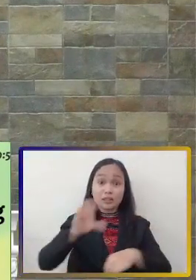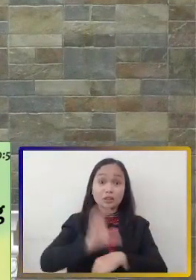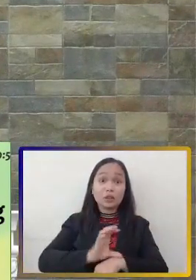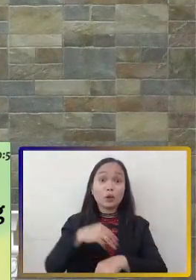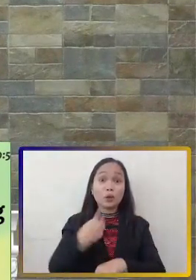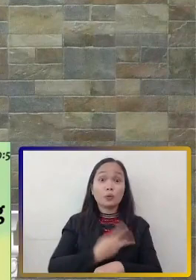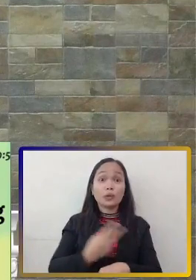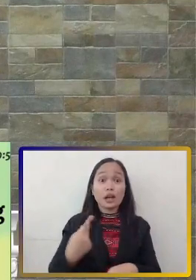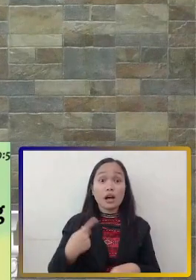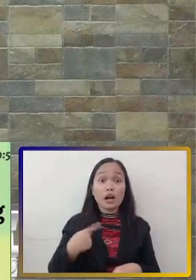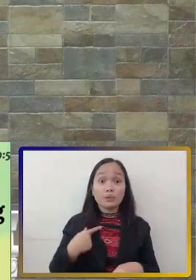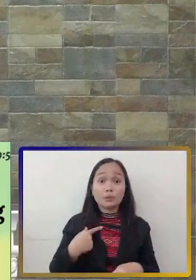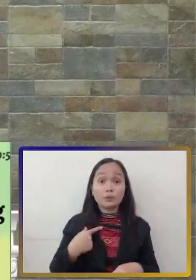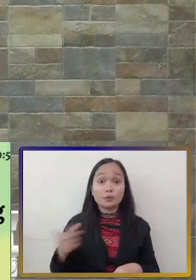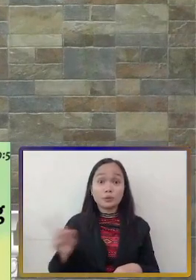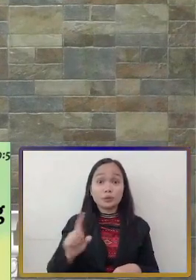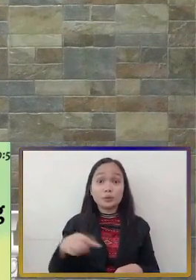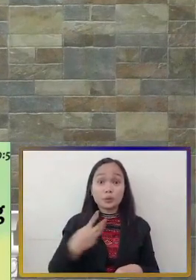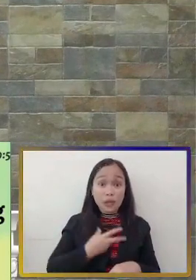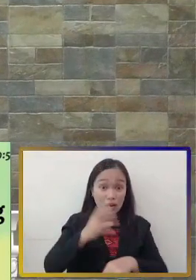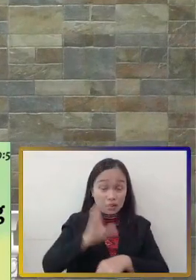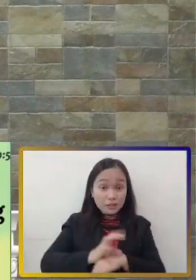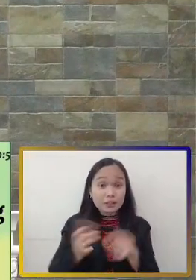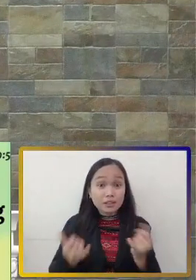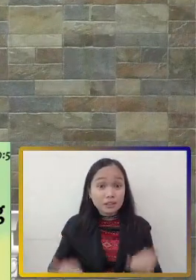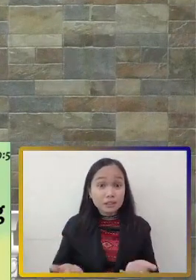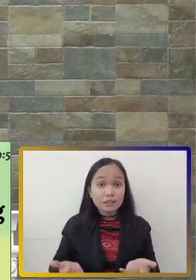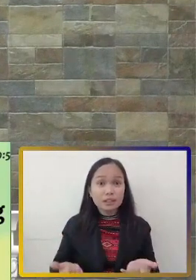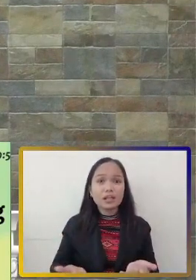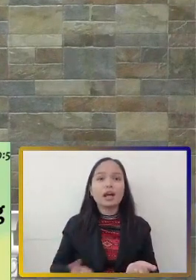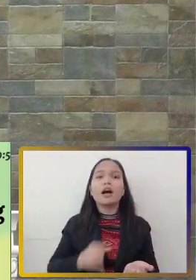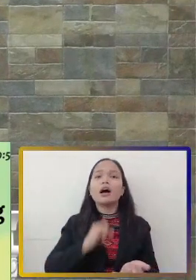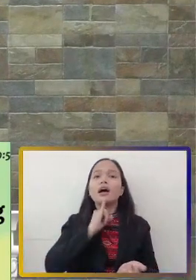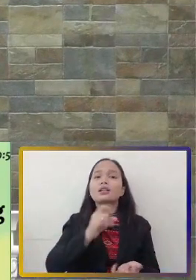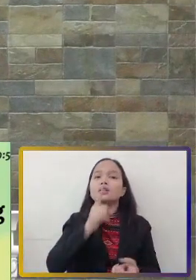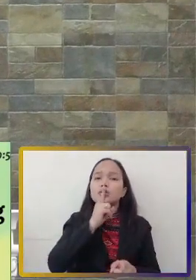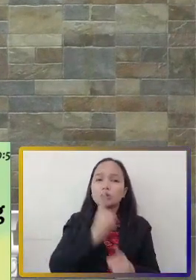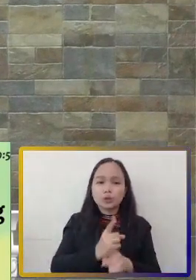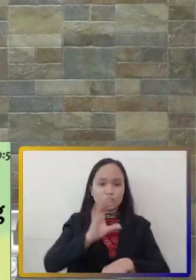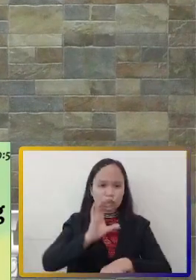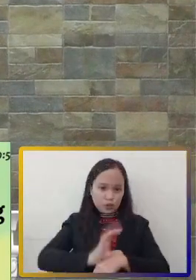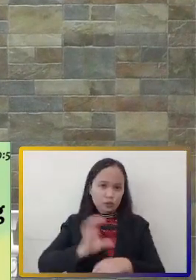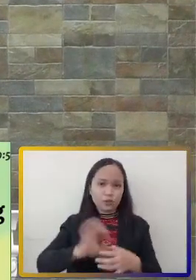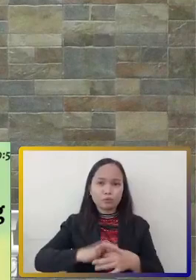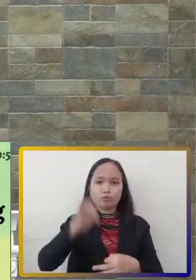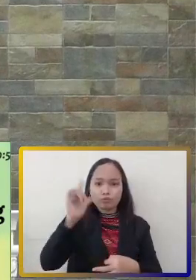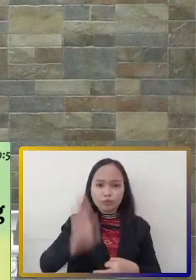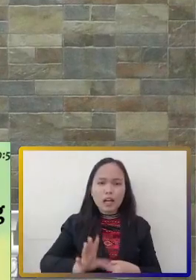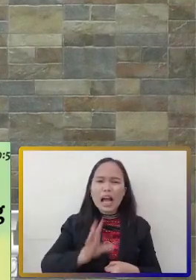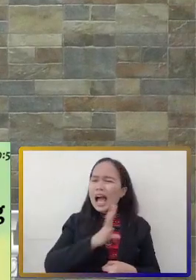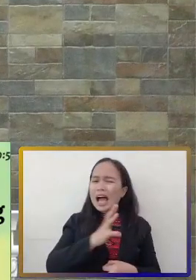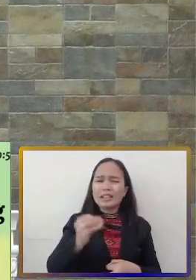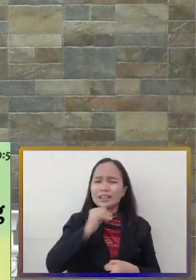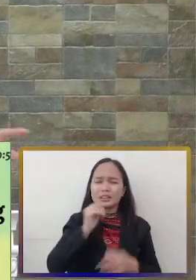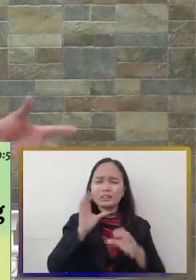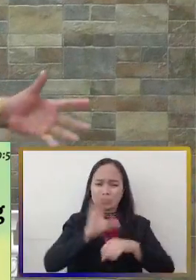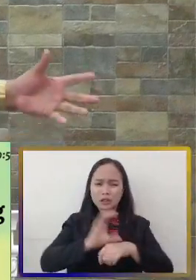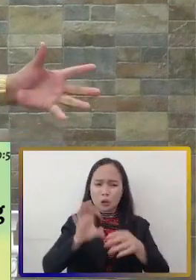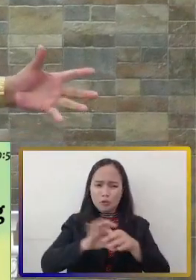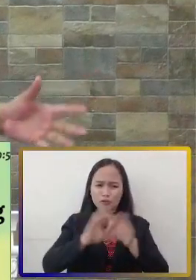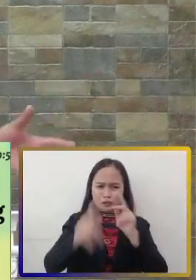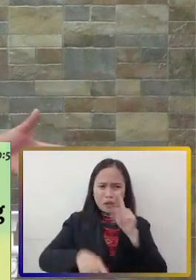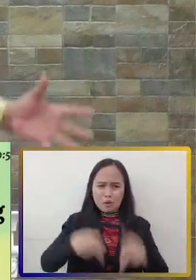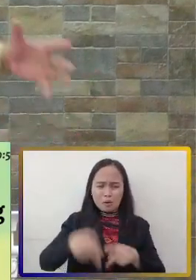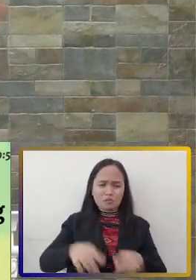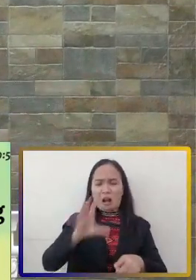natin at sinisimbahan po natin, mga patid, ay simbahan ng Diyos. At hindi ng tao, and just for the sake